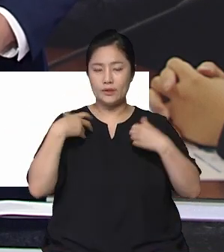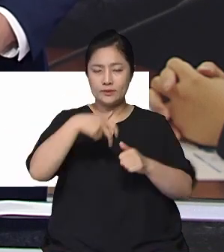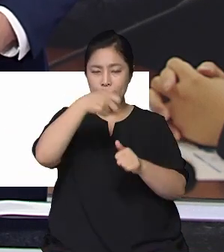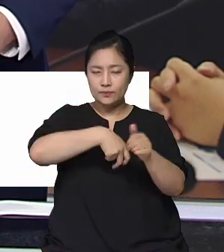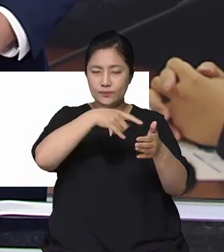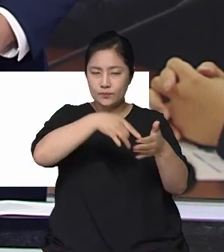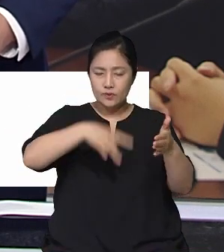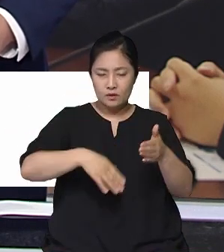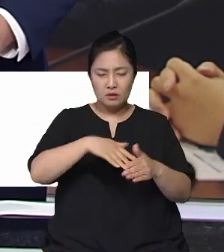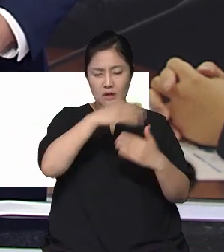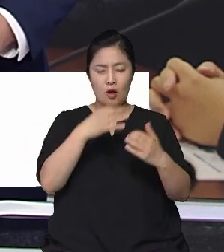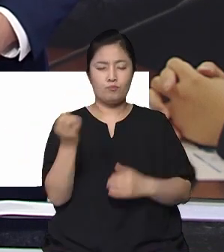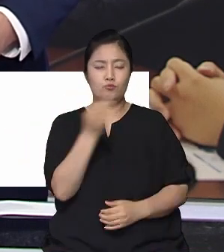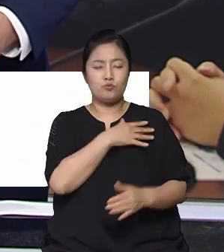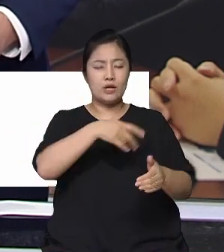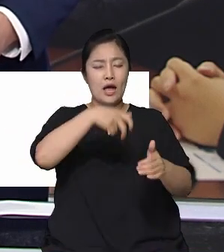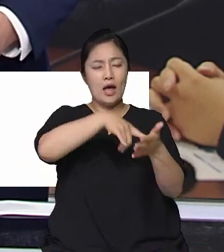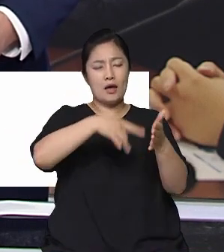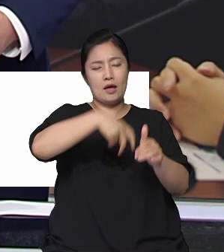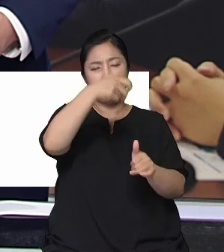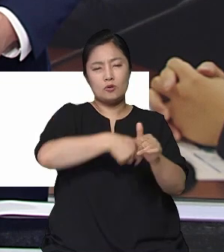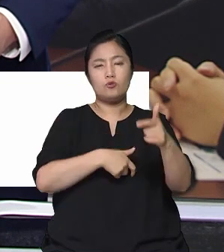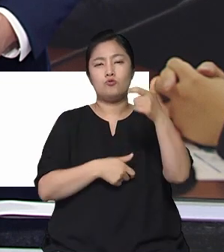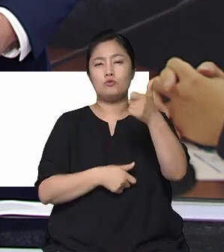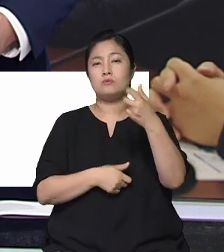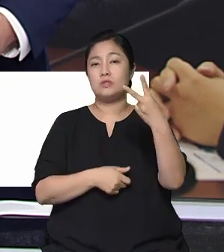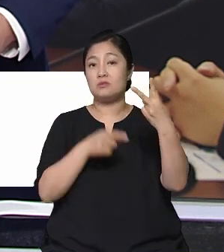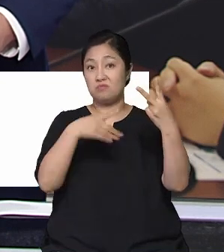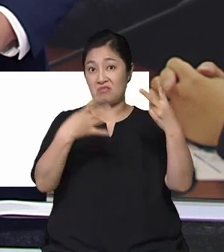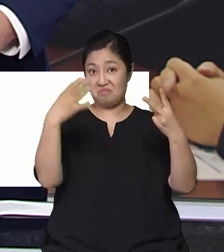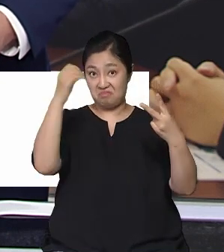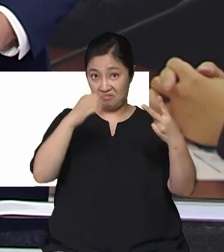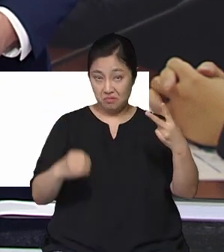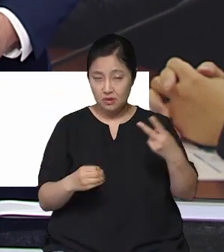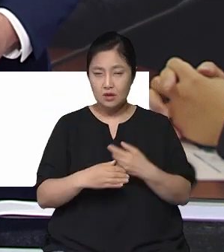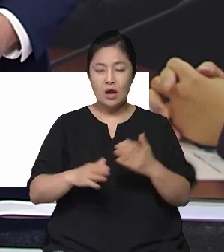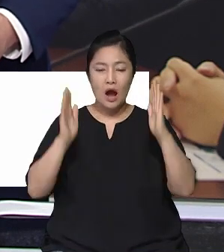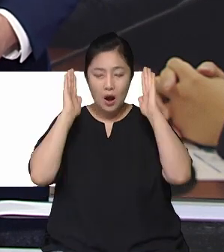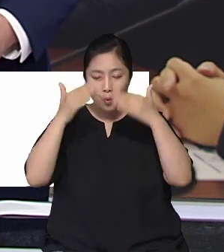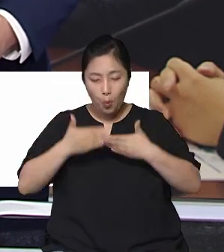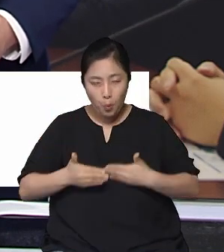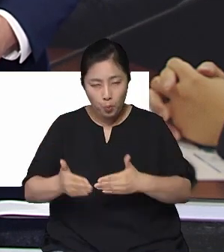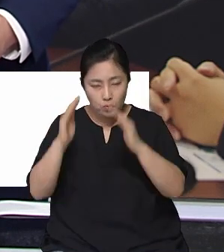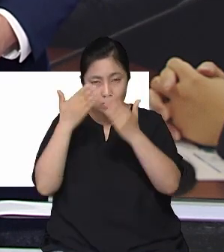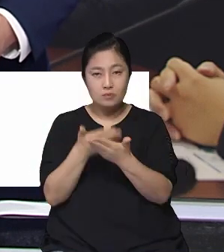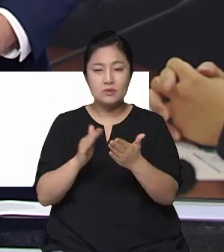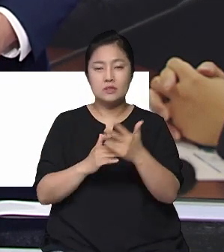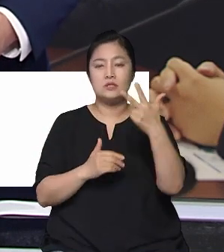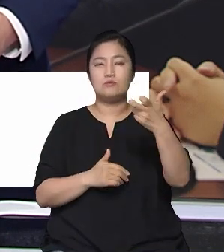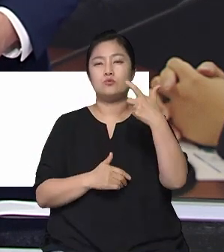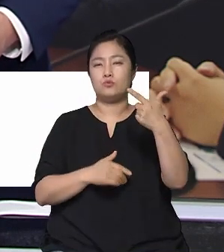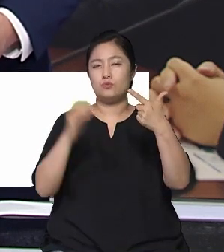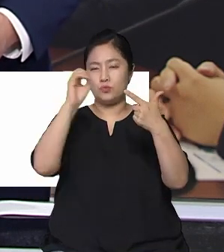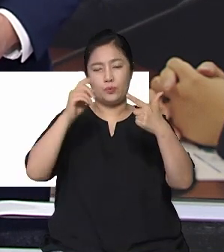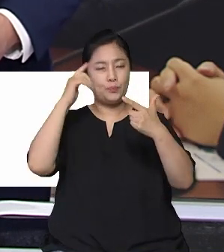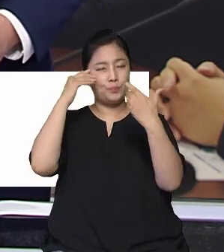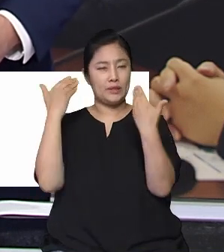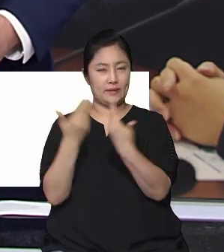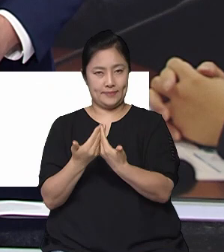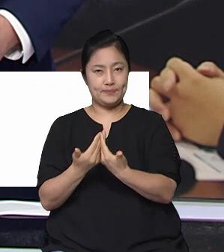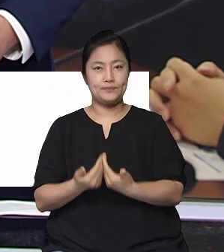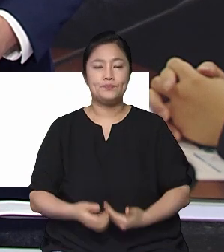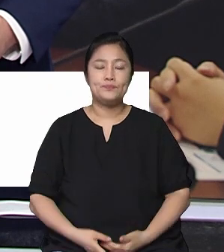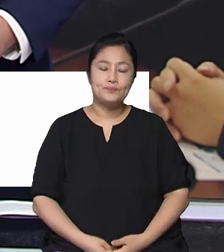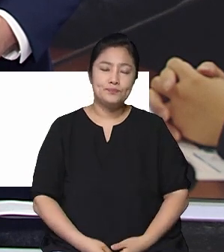정책이 부자감세 라는 부정적 평가는 62.4% 를 차지했고 학제 개편 하는 76% 가 반대했습니다 신민지